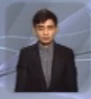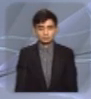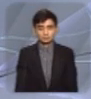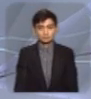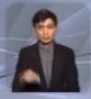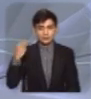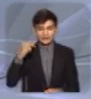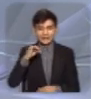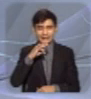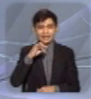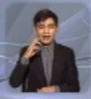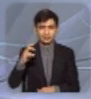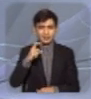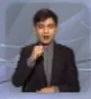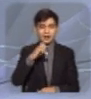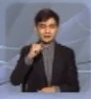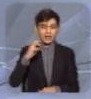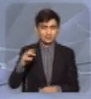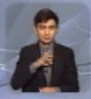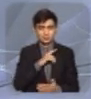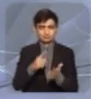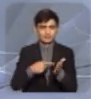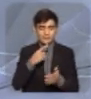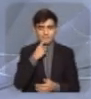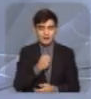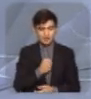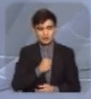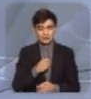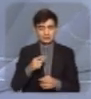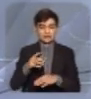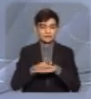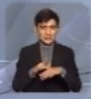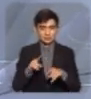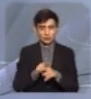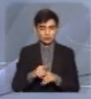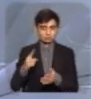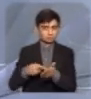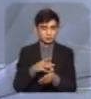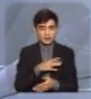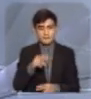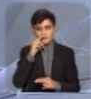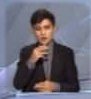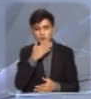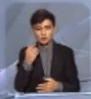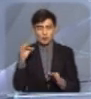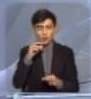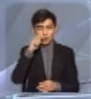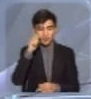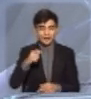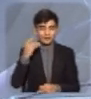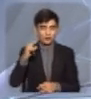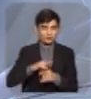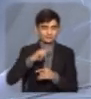А президент Ирана Хасан Рухани призвал военных извиниться за то, что они не сразу признали вину в крушении украинского